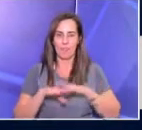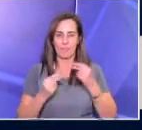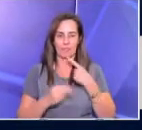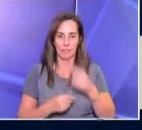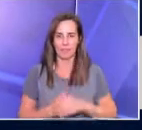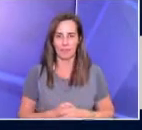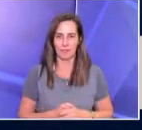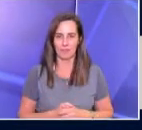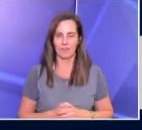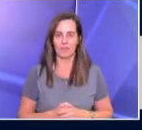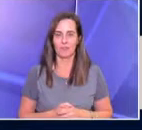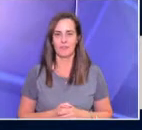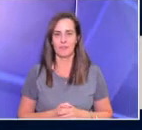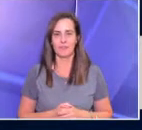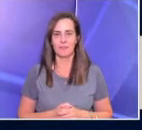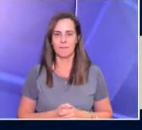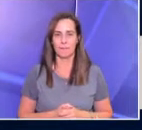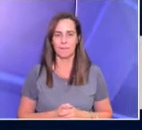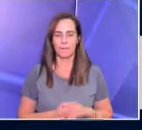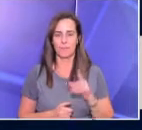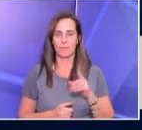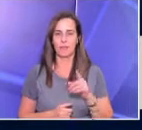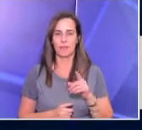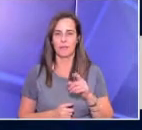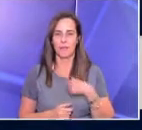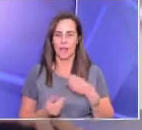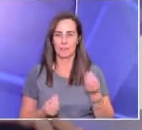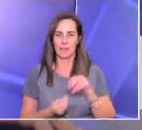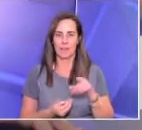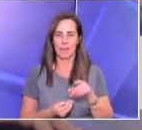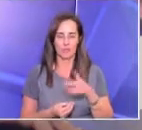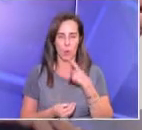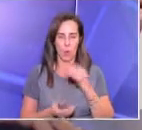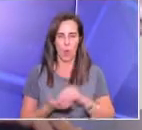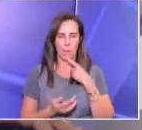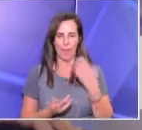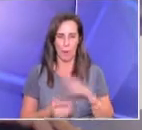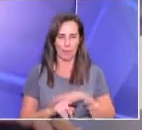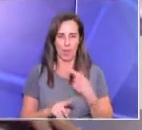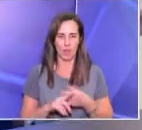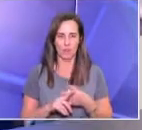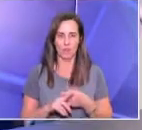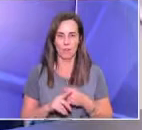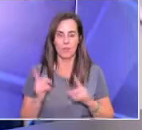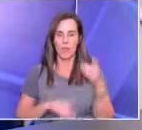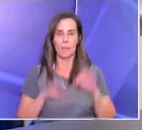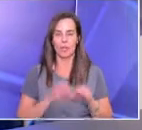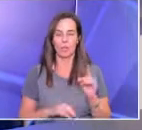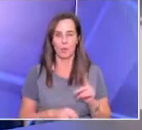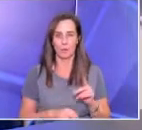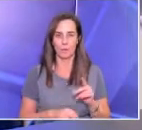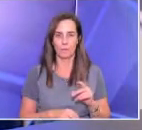כן, אני רק משפט אחד. בבקשה, גיא. מצטרף, הסיפור של קרמל שם מצטרף למגמה שלא דיברנו עליה קודם, שקרתה בבחירות האלה